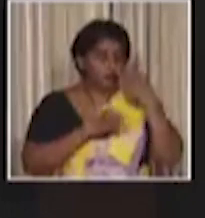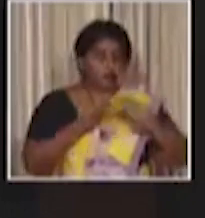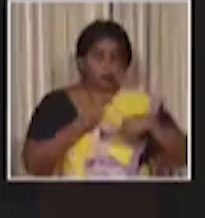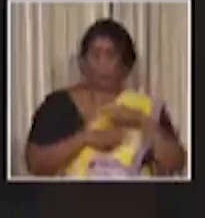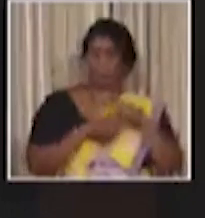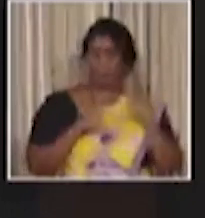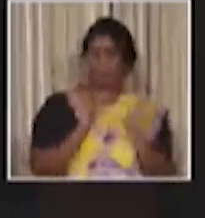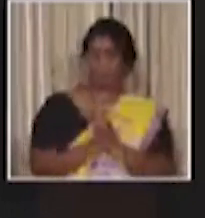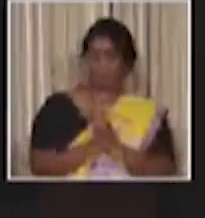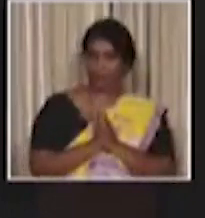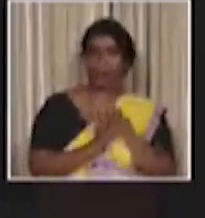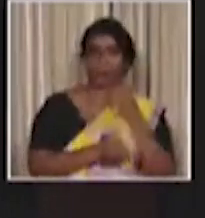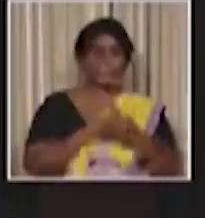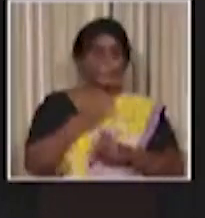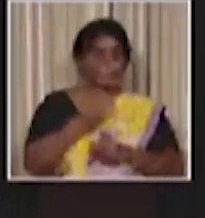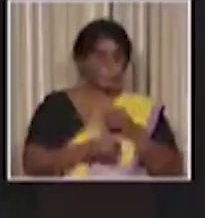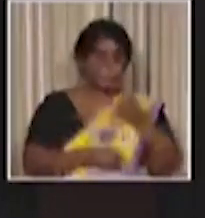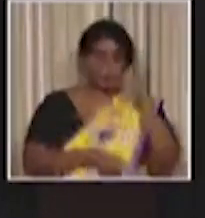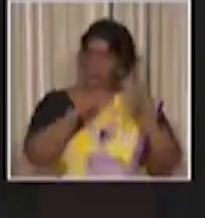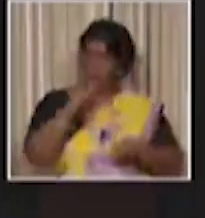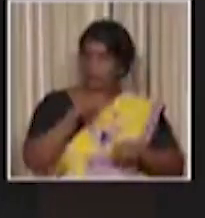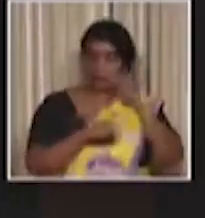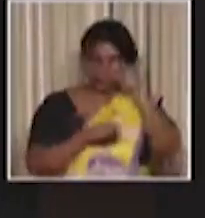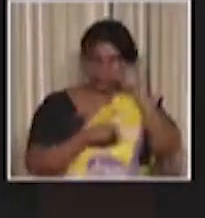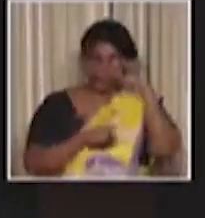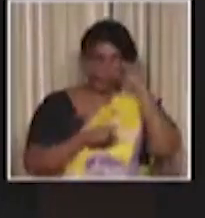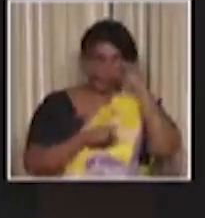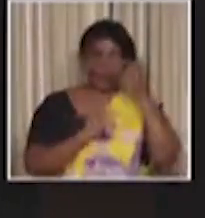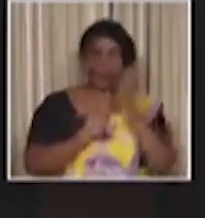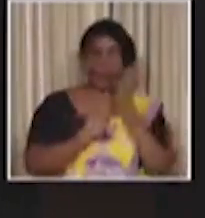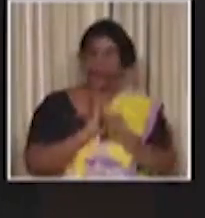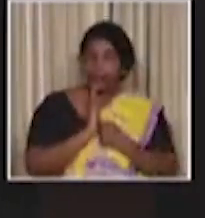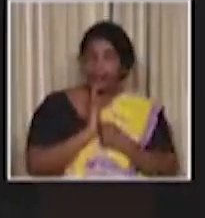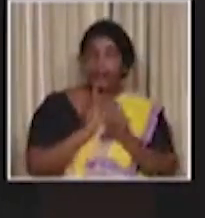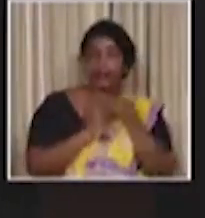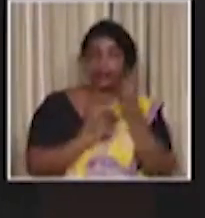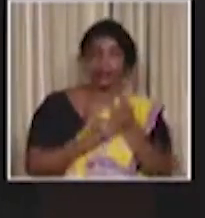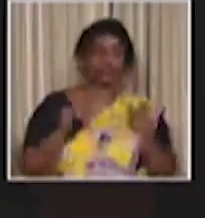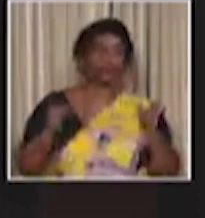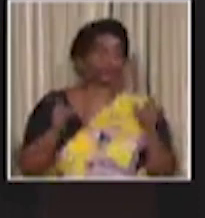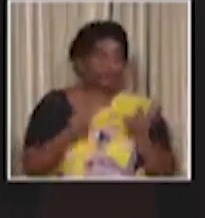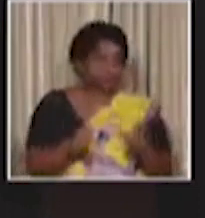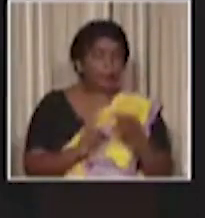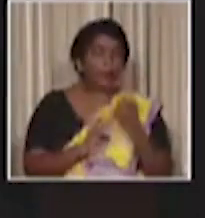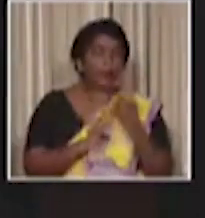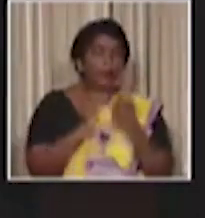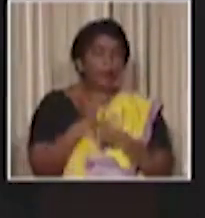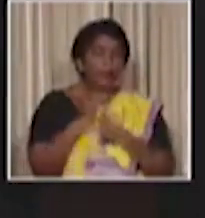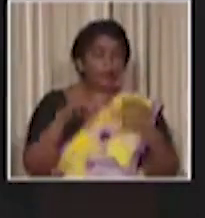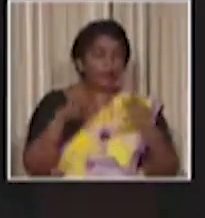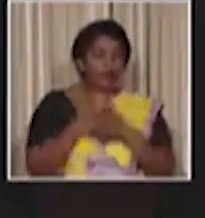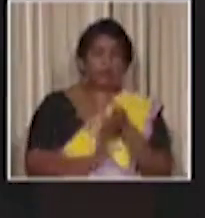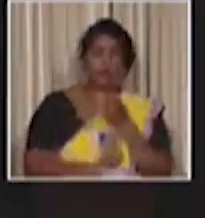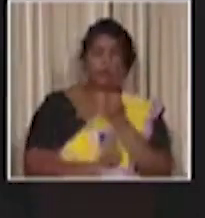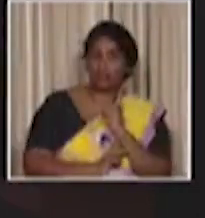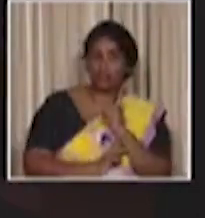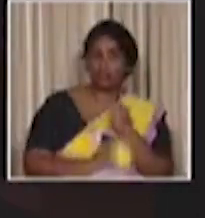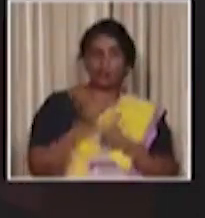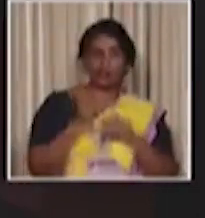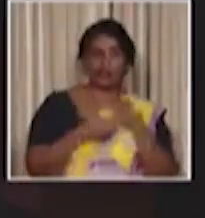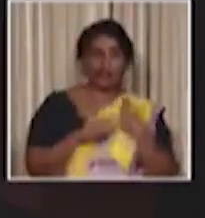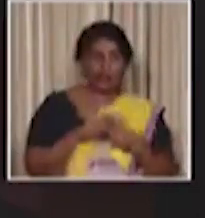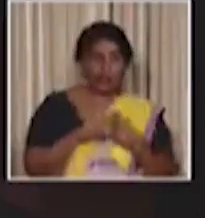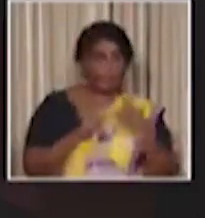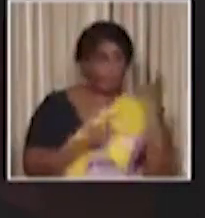මේ මත්ද්‍රව්‍ය ජාවාරම් කරුවන්ට නීතියෙන් දෙන තහනම නීතියෙන් දෙන දඬුවම බදු